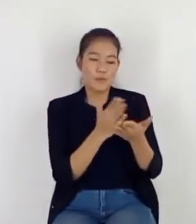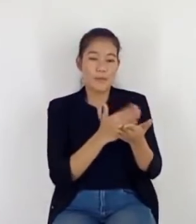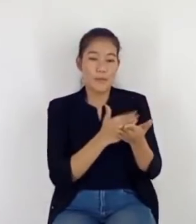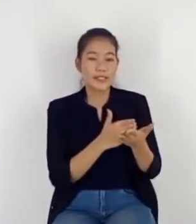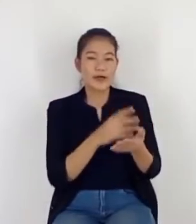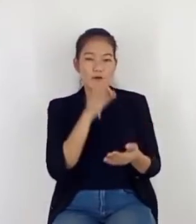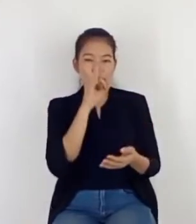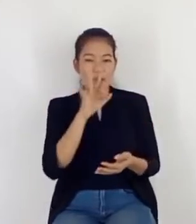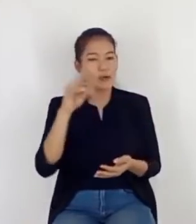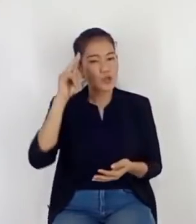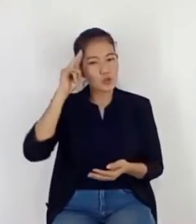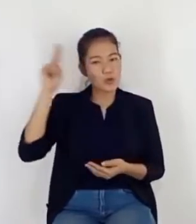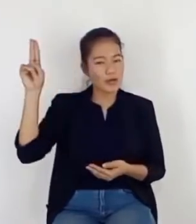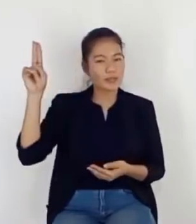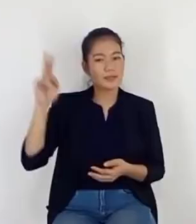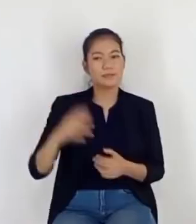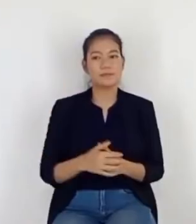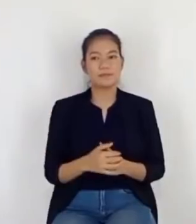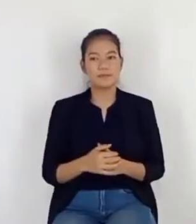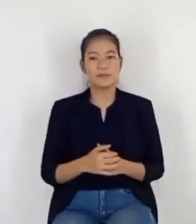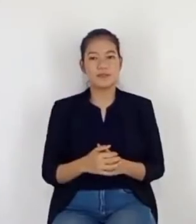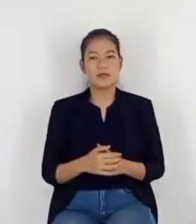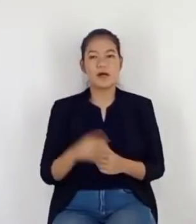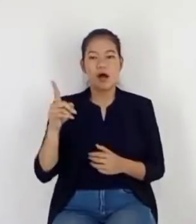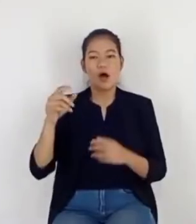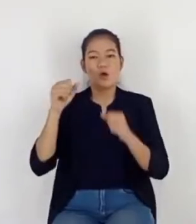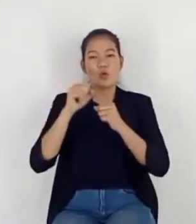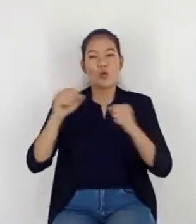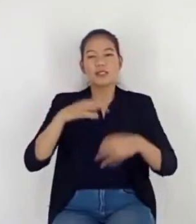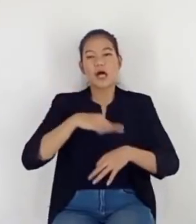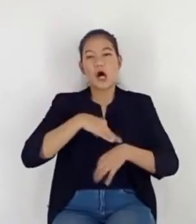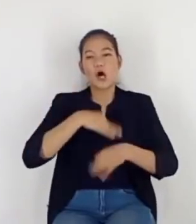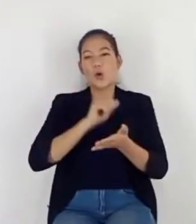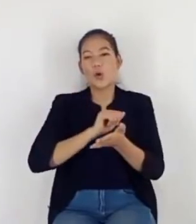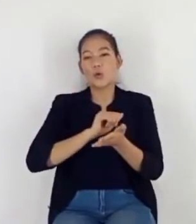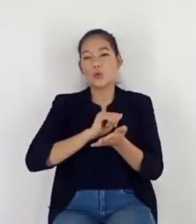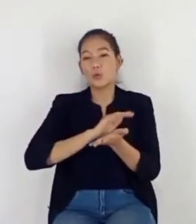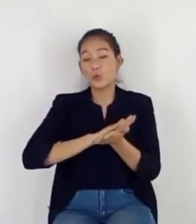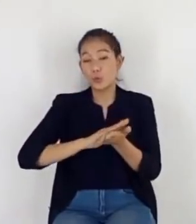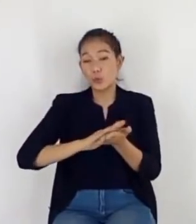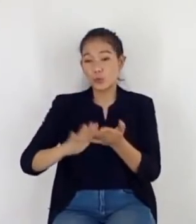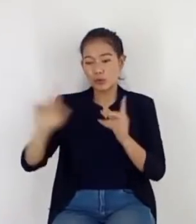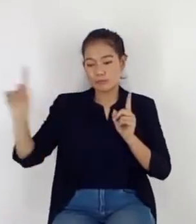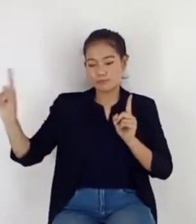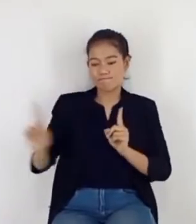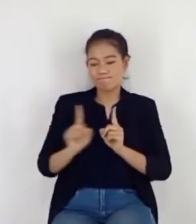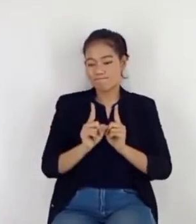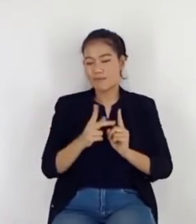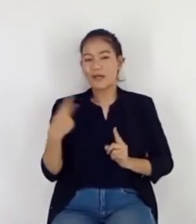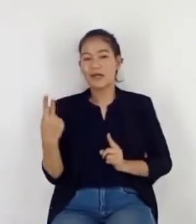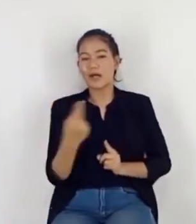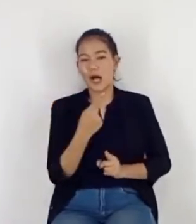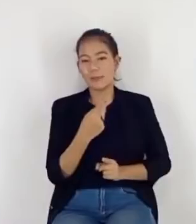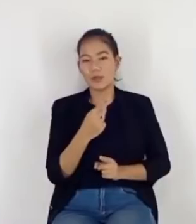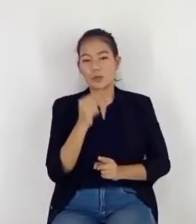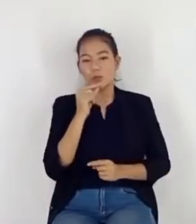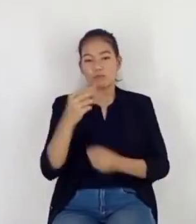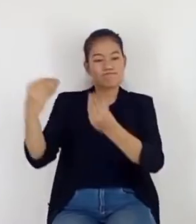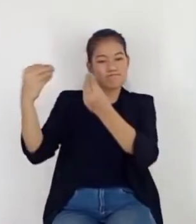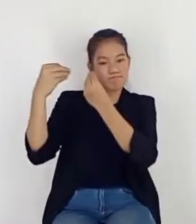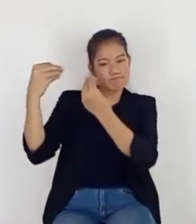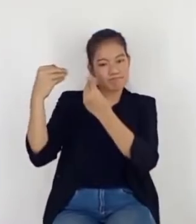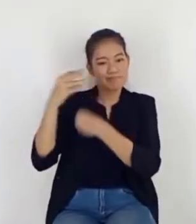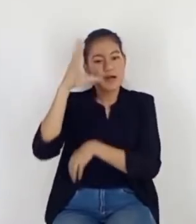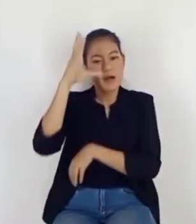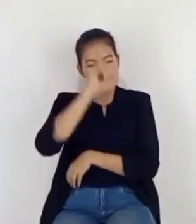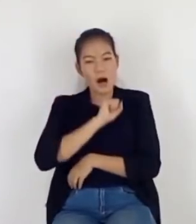merenungkan firman-Mu. Biarlah kuasa Roh Kudus menyertai kami, memberi hikmat, memberikan pengertian